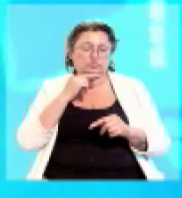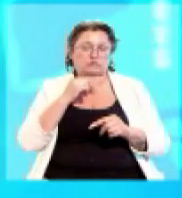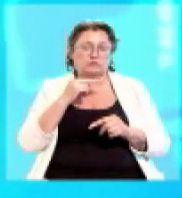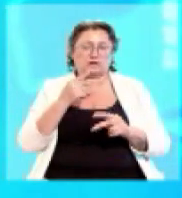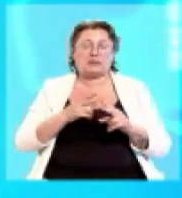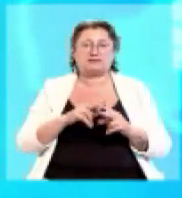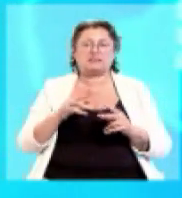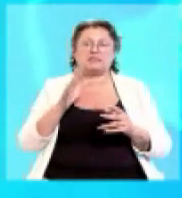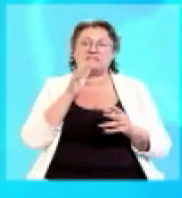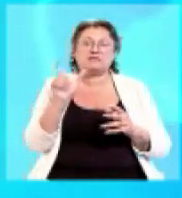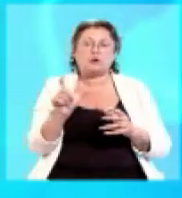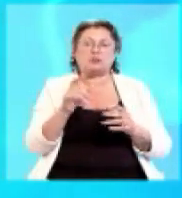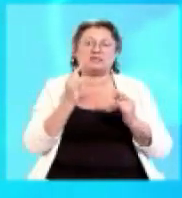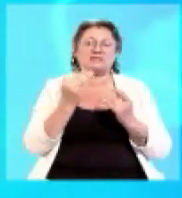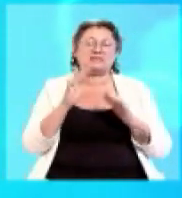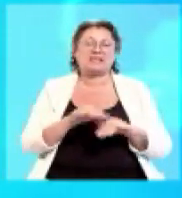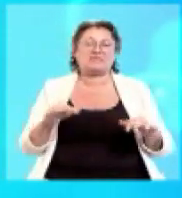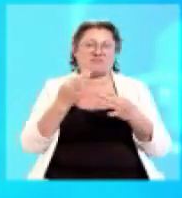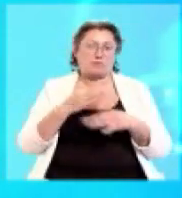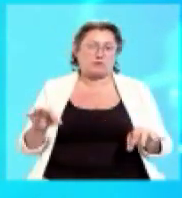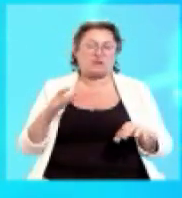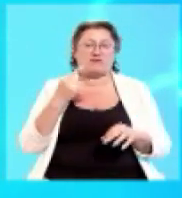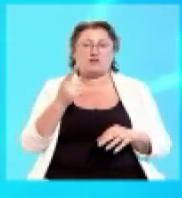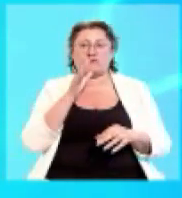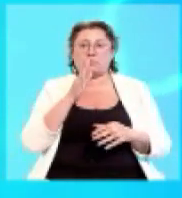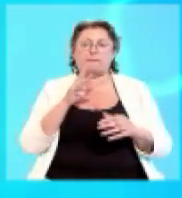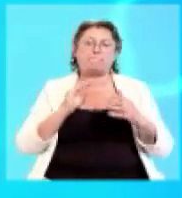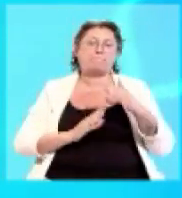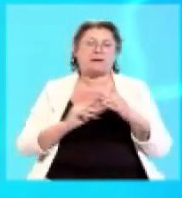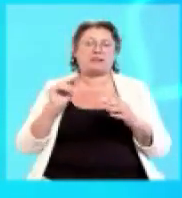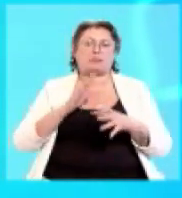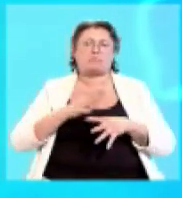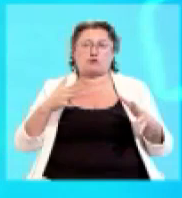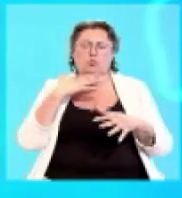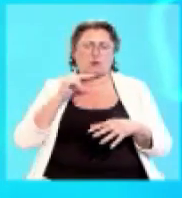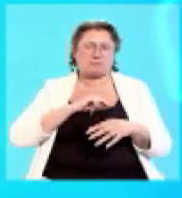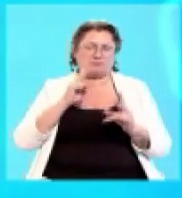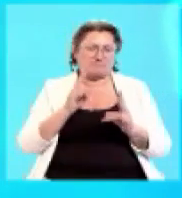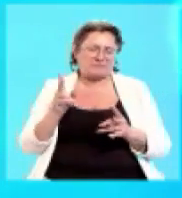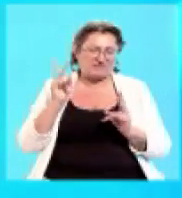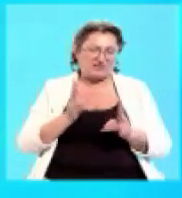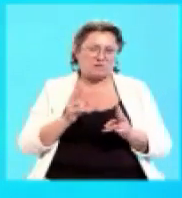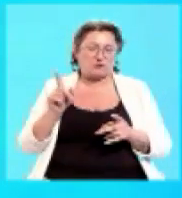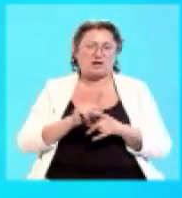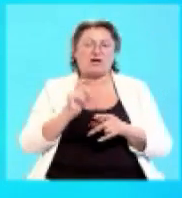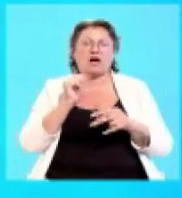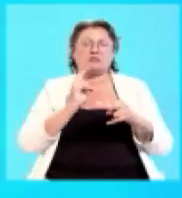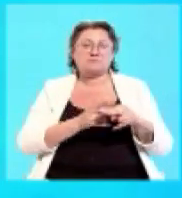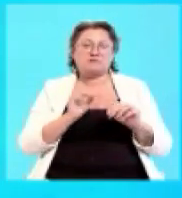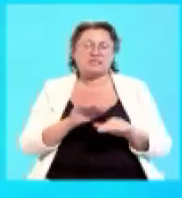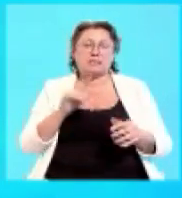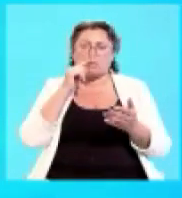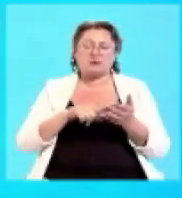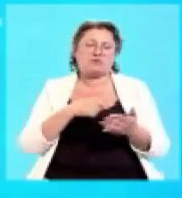настороженностью. Ведь это сезон детской свободы и одновременно пик работы и травматологии. Как предостеречь детей и не попасть на